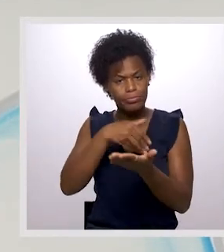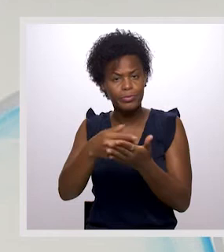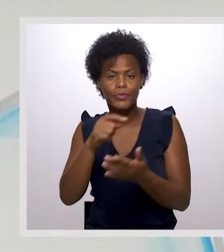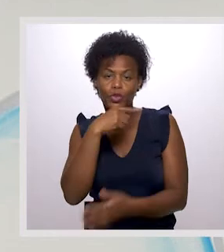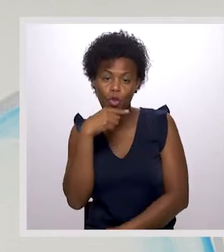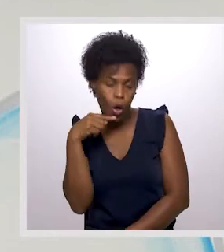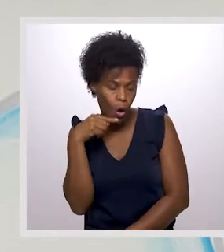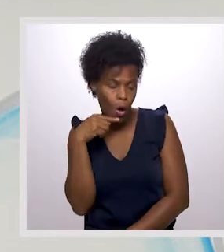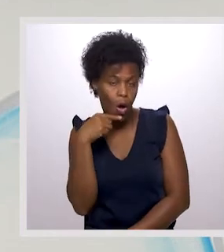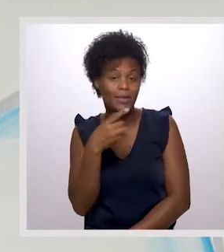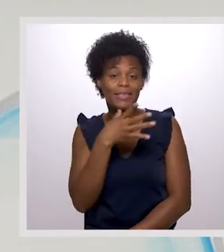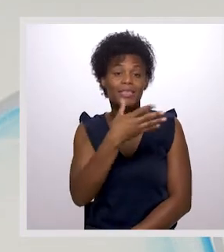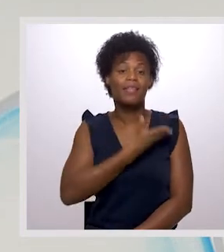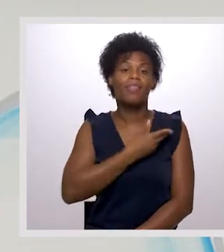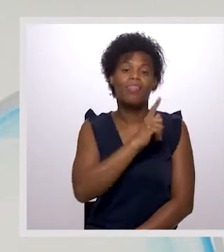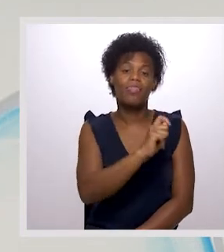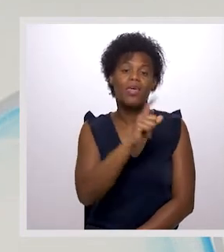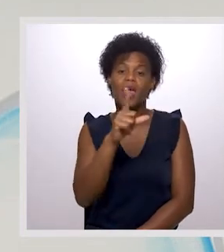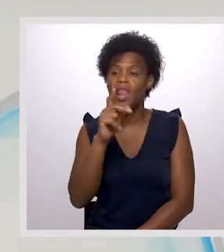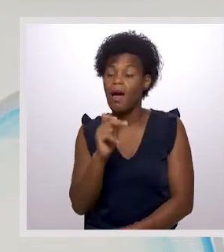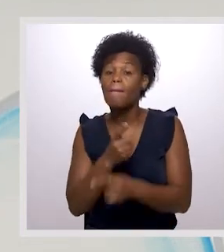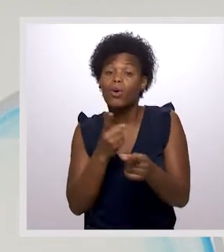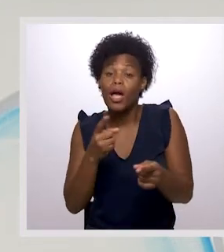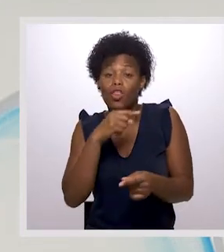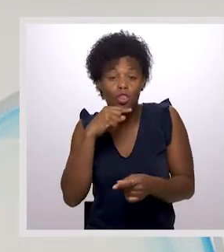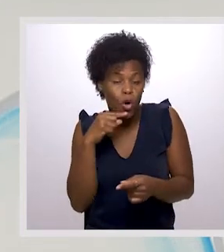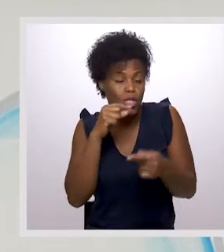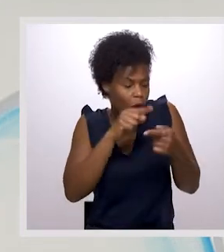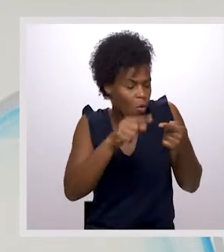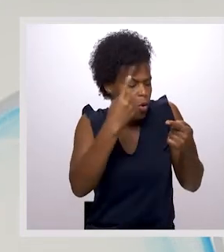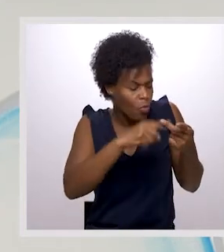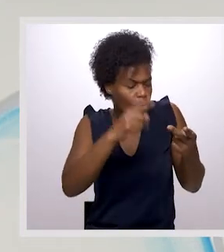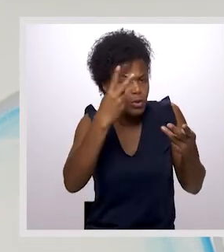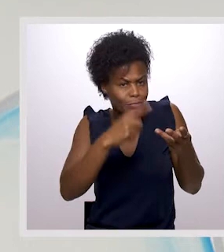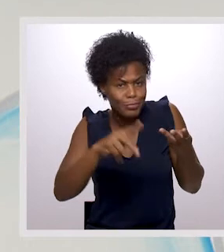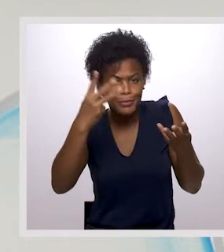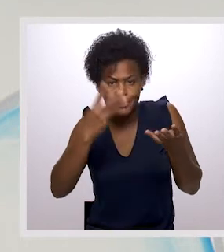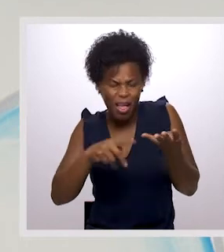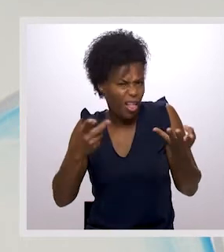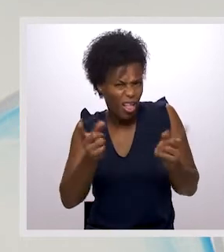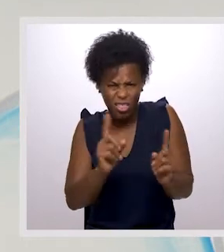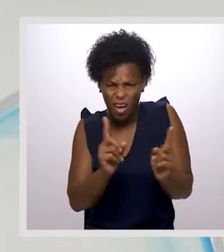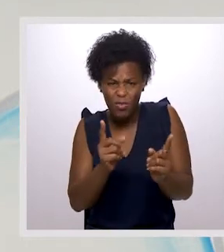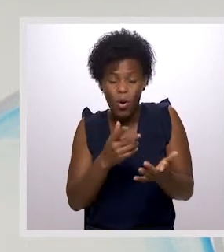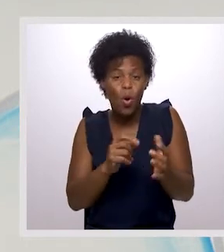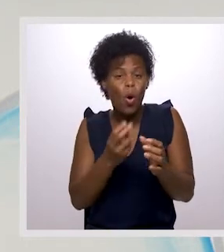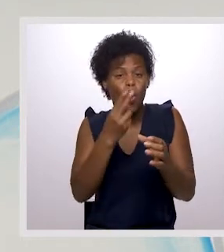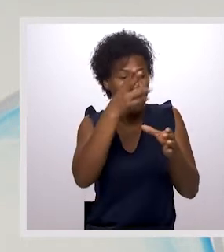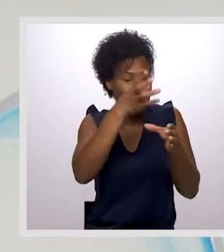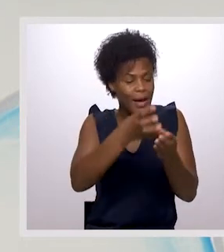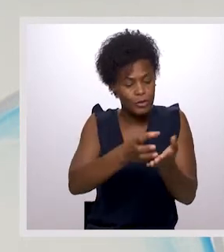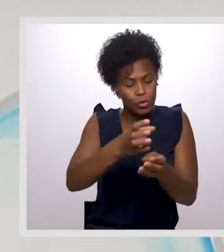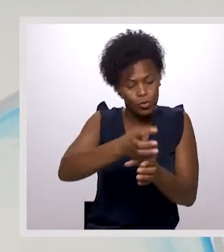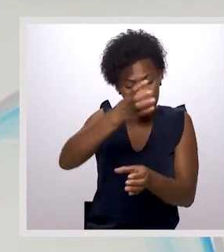não conto o doce, não é? Ou alors c'est juste une partie. Normalmente temos um frasco e tiramos só